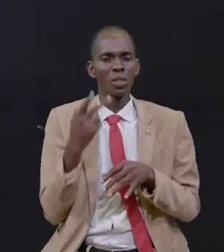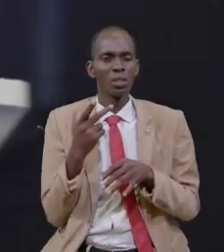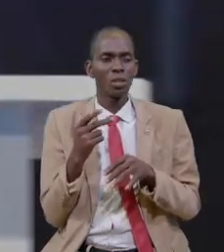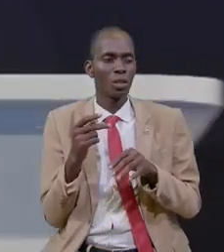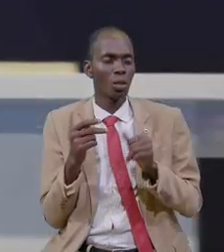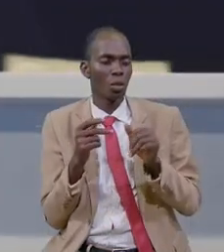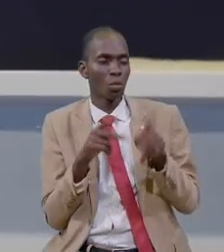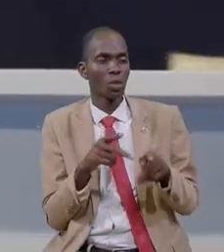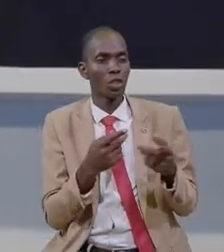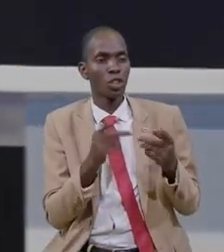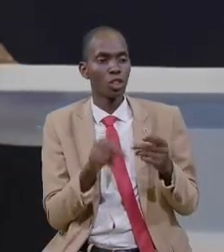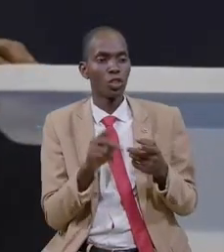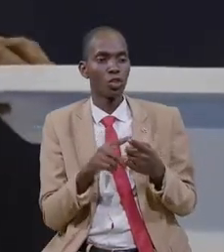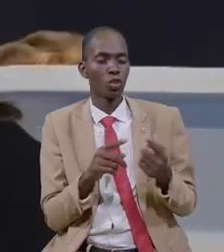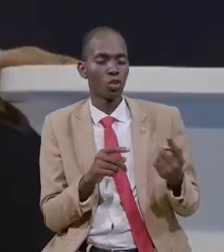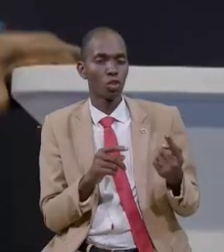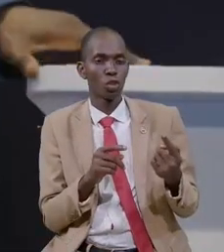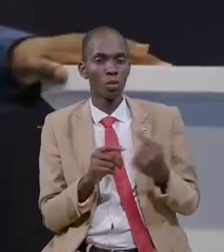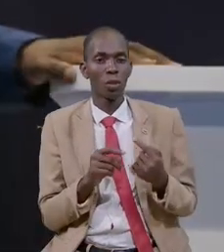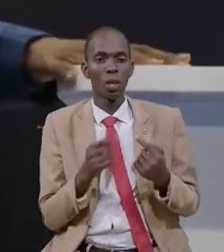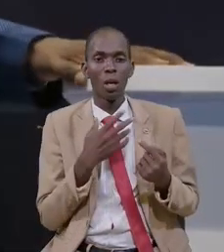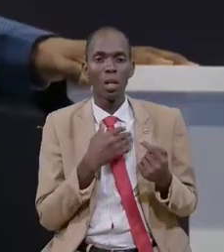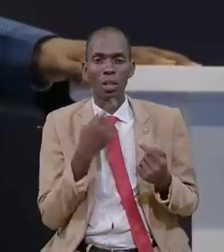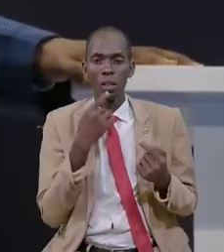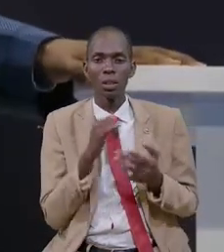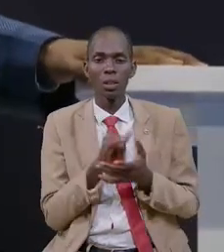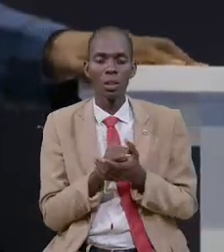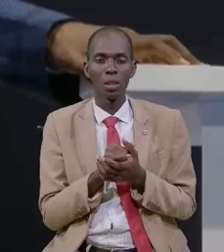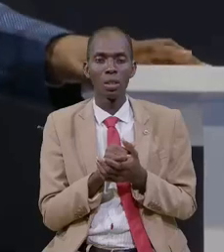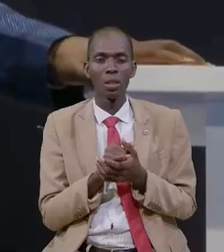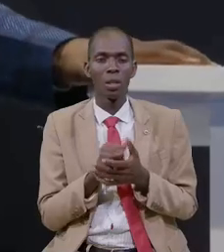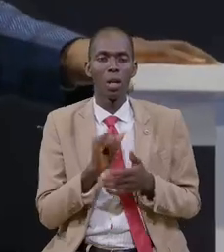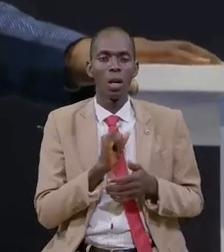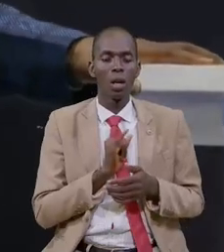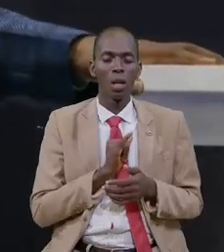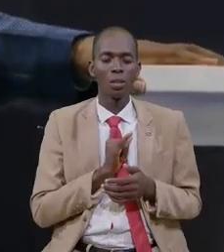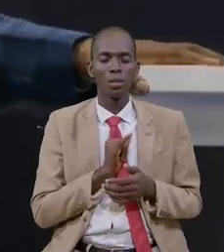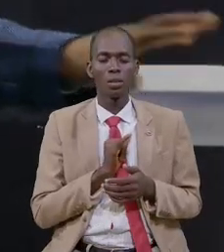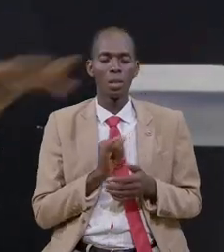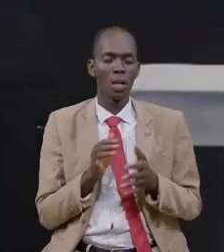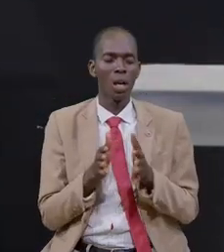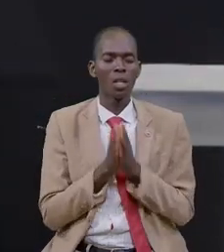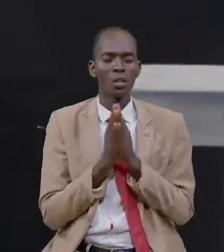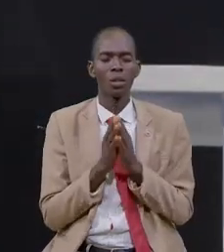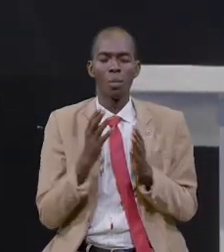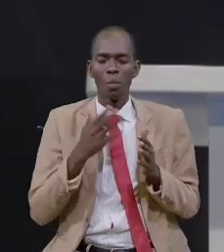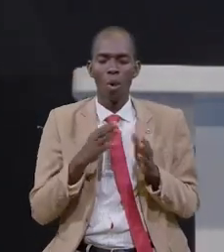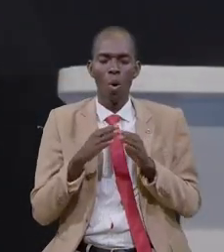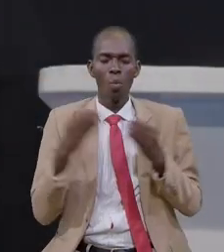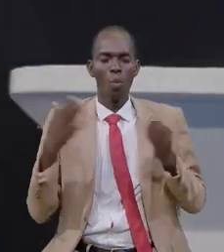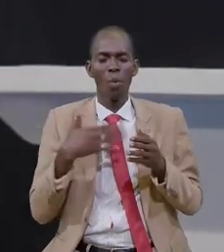me montre ceci et on doit me conduire. Et une fois que tu dis, Seigneur, je suis là, ouvre mes